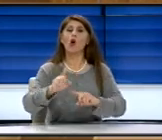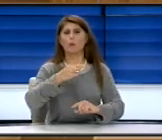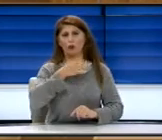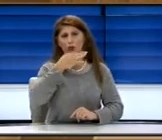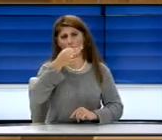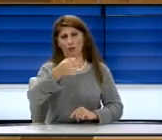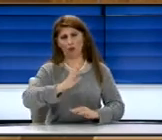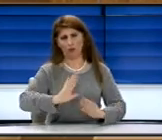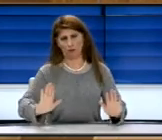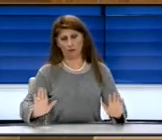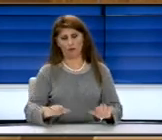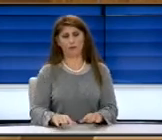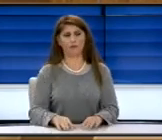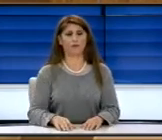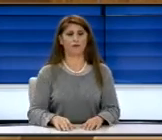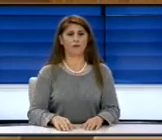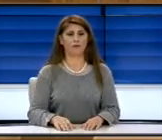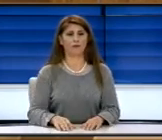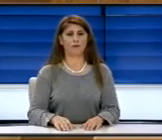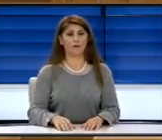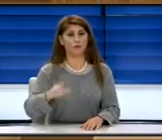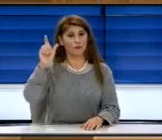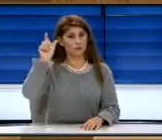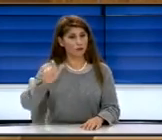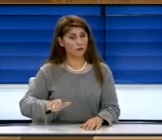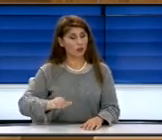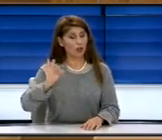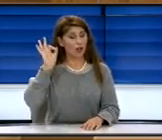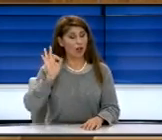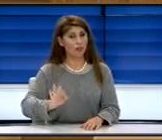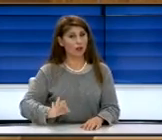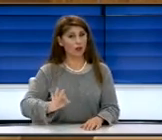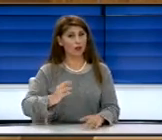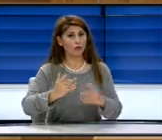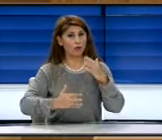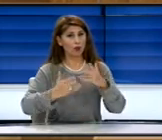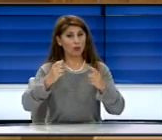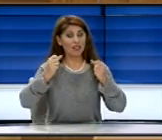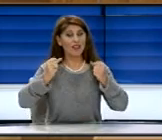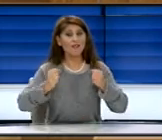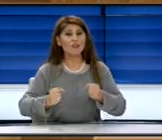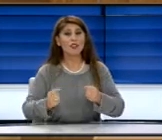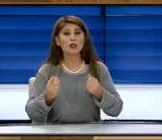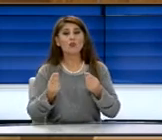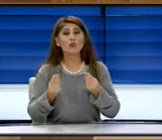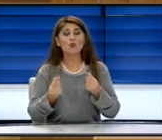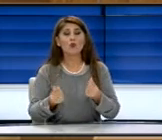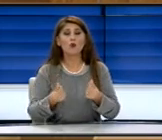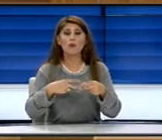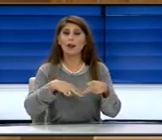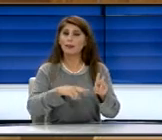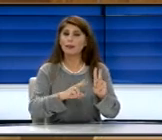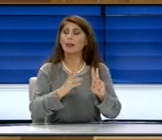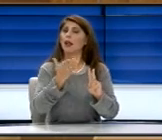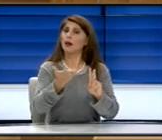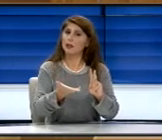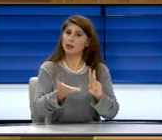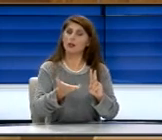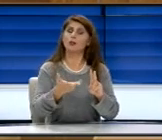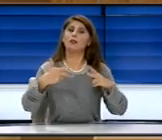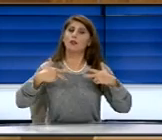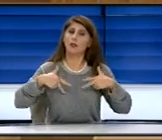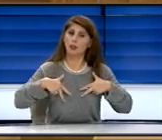εισηγήθηκε. Άλλωστε, ο εκάστοτε κρατικός προϋπολογισμός αποτελεί το βασικό εργαλείο υλοποίησης της οικονομικής πολιτικής